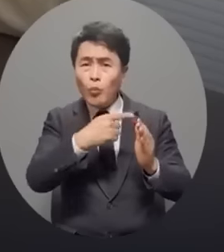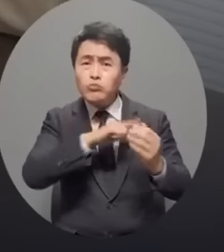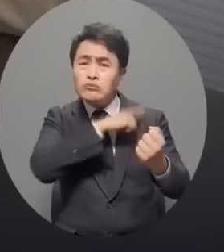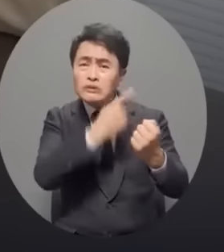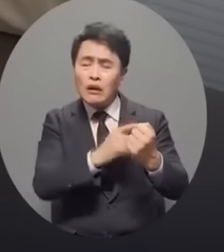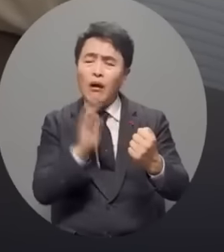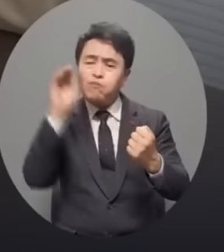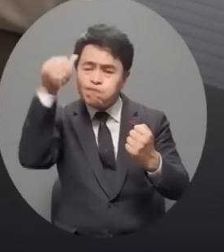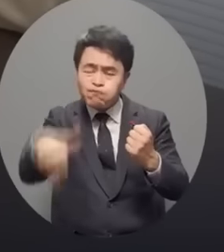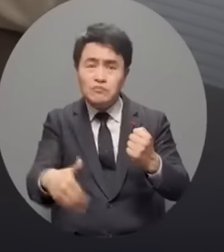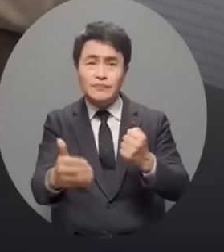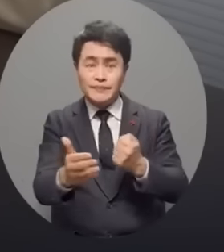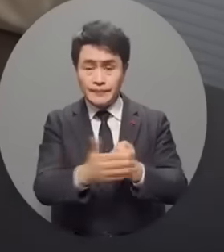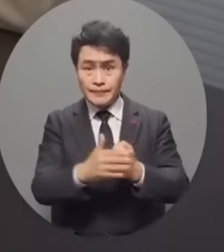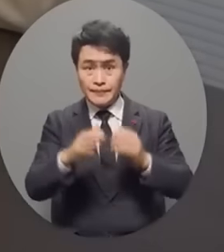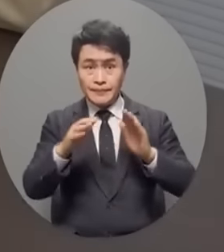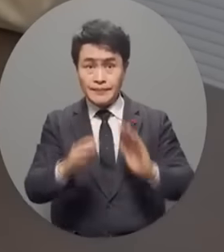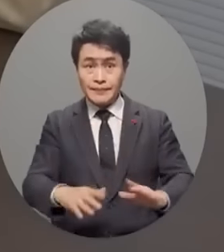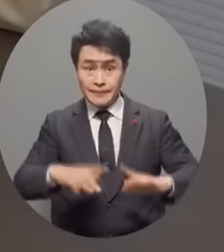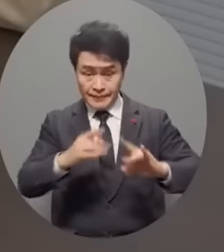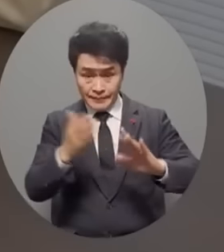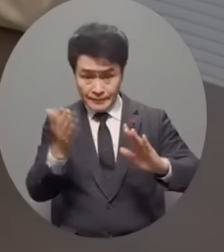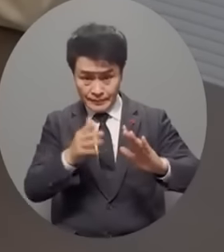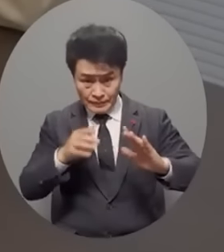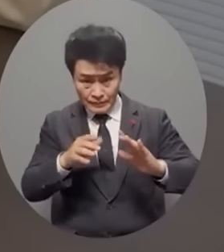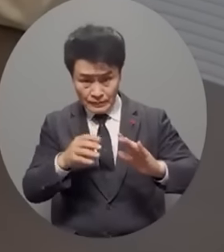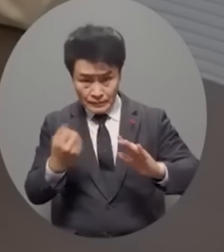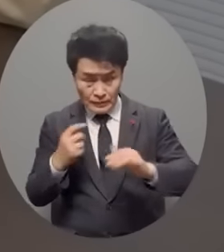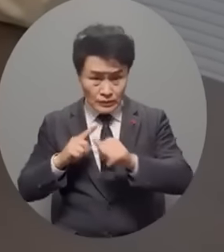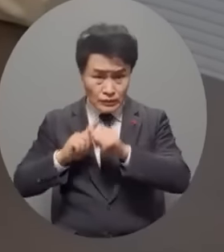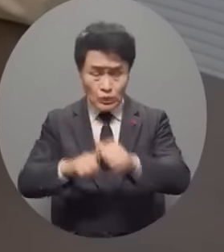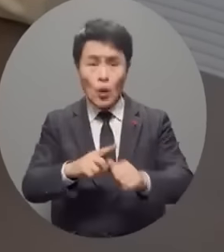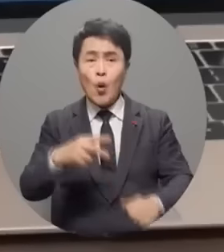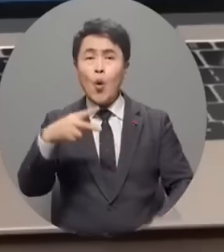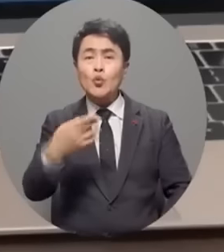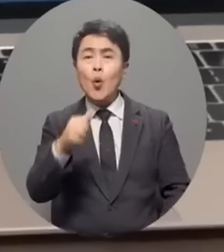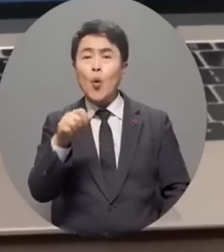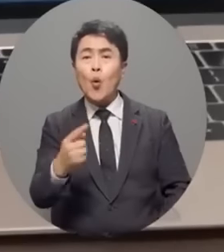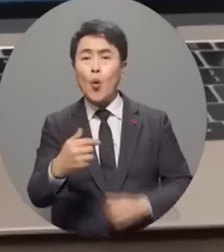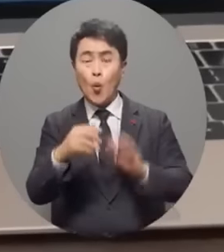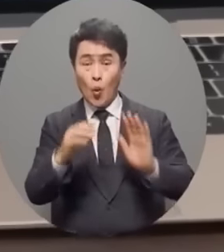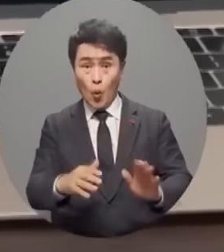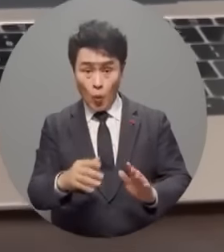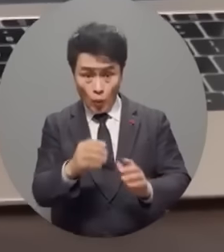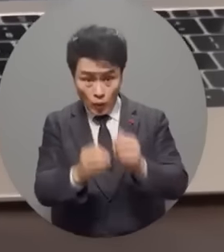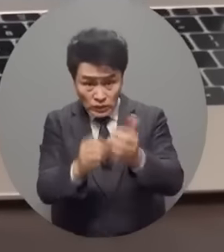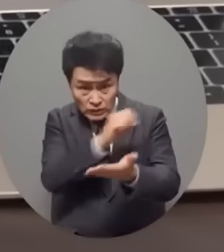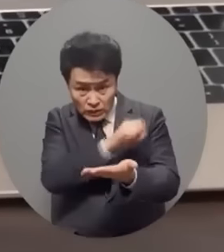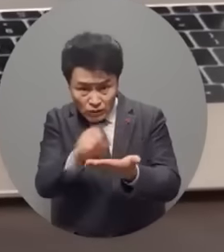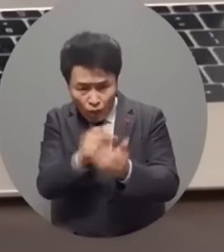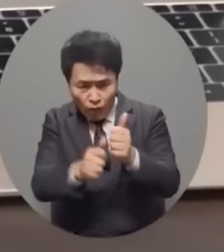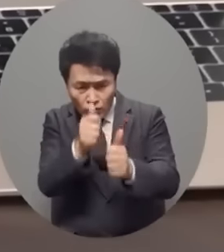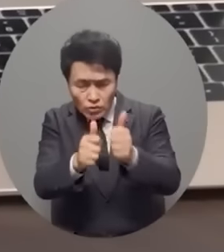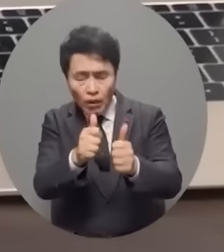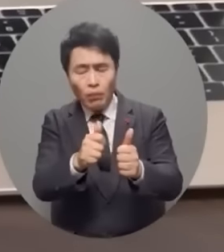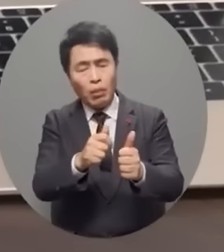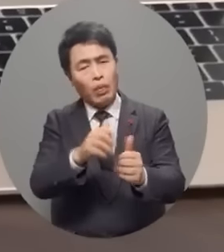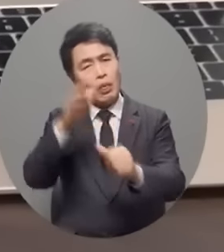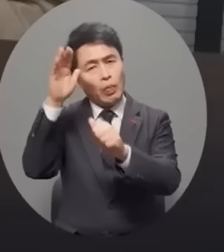떨어집니다. 전기산업 기사에 여러 번 도전한 동훈 씨. 논술 시험을 도저히 통과할 수